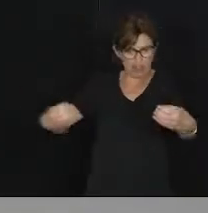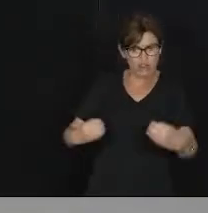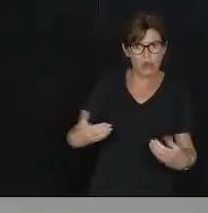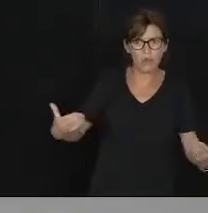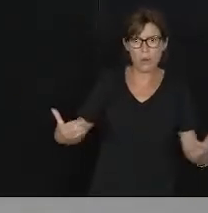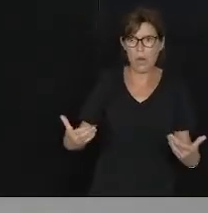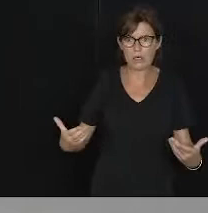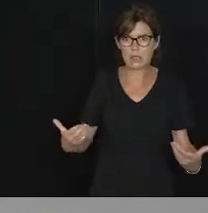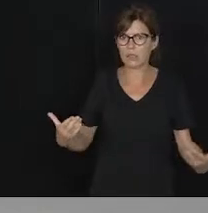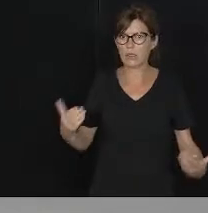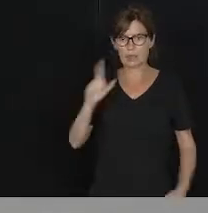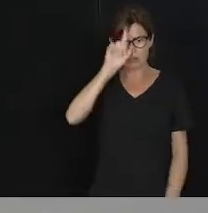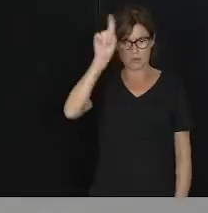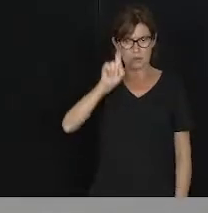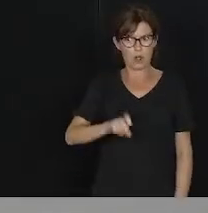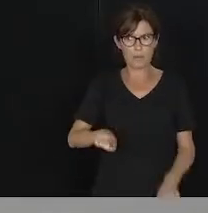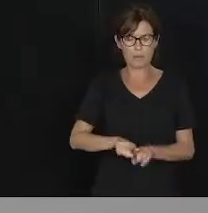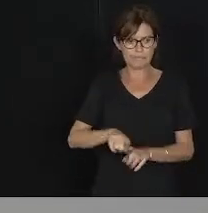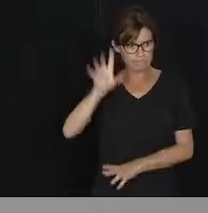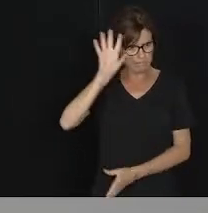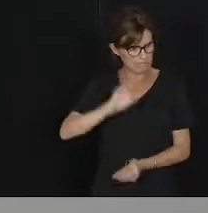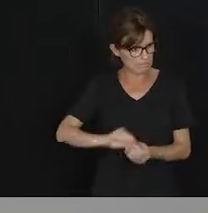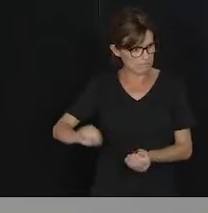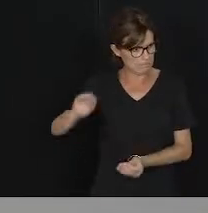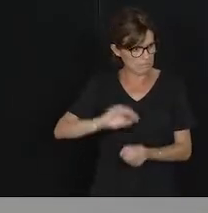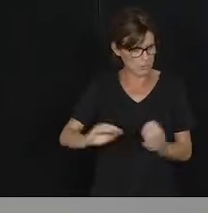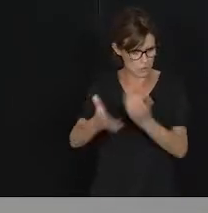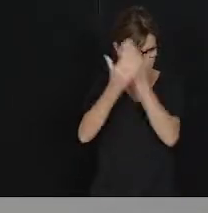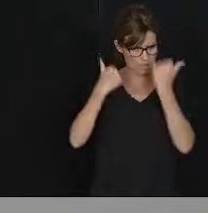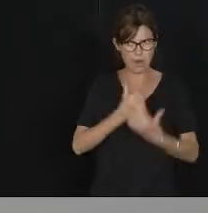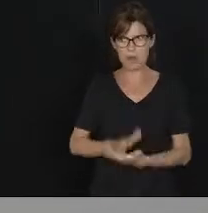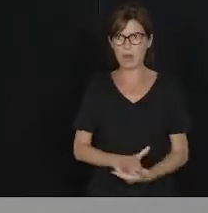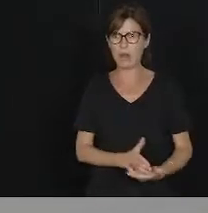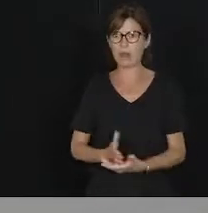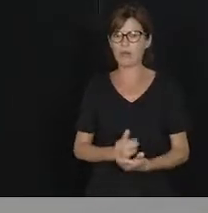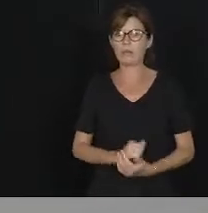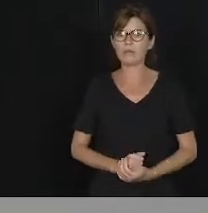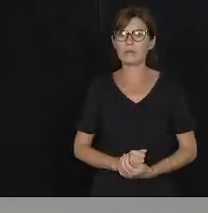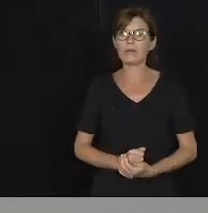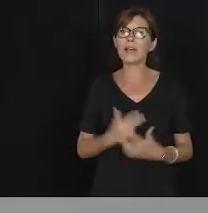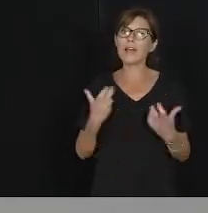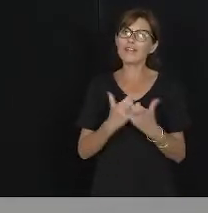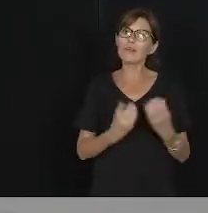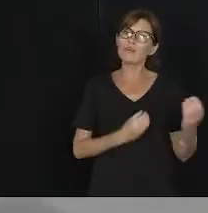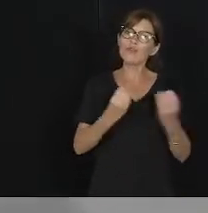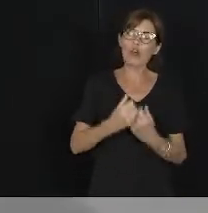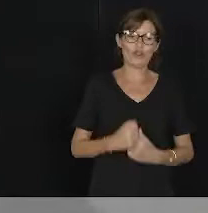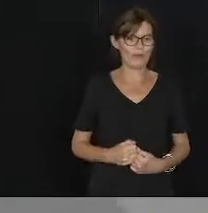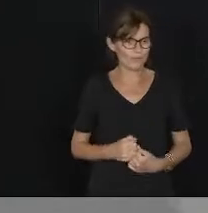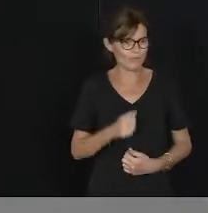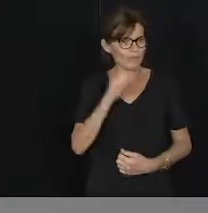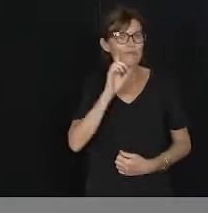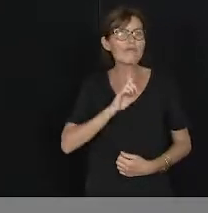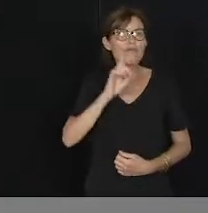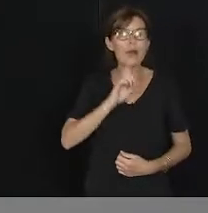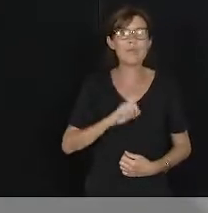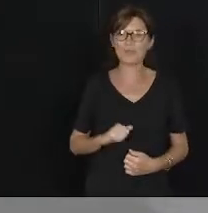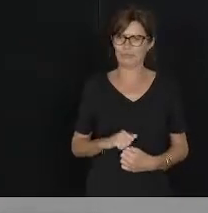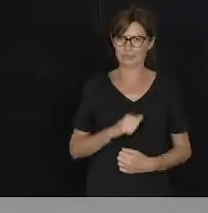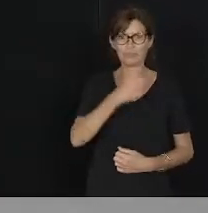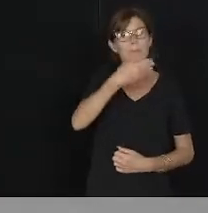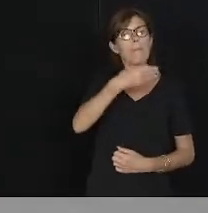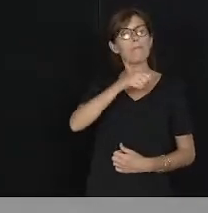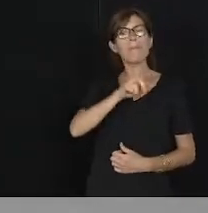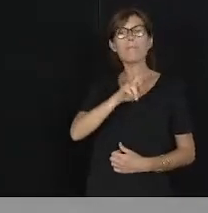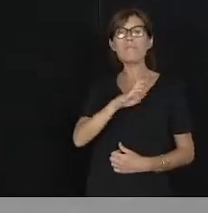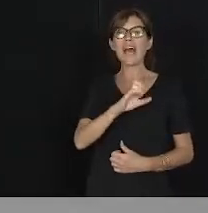son terrible point d'interrogation. Un exemple à ce sujet, l'agricultrice Marcel Boucher, qui compte les jours, qui